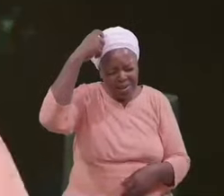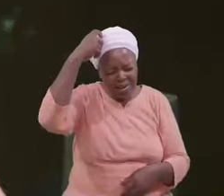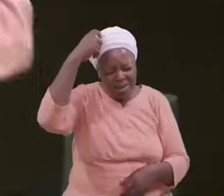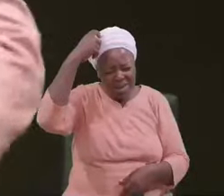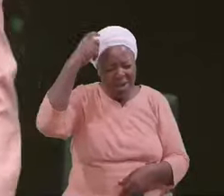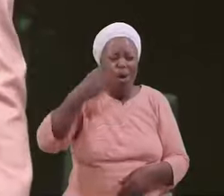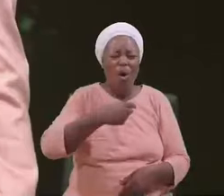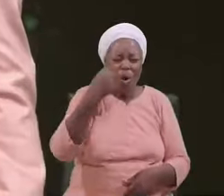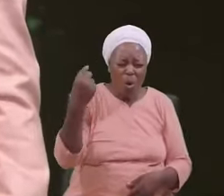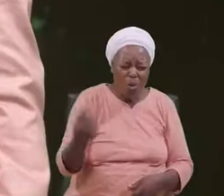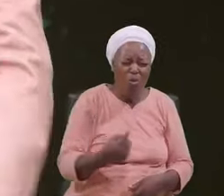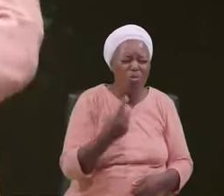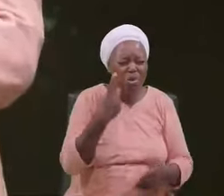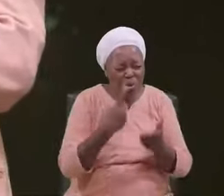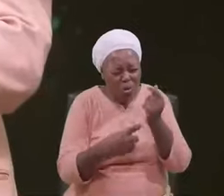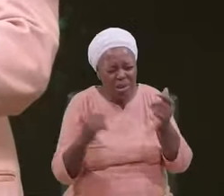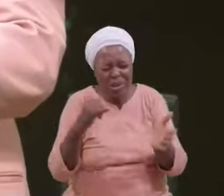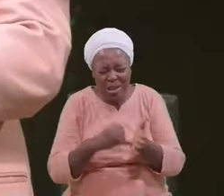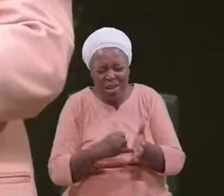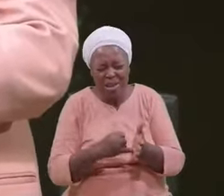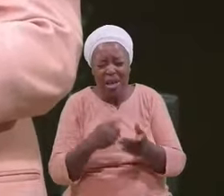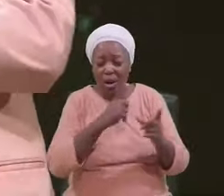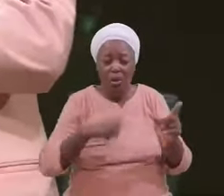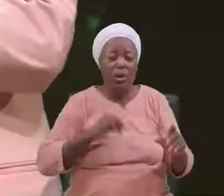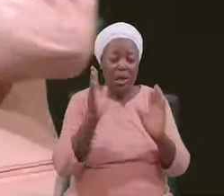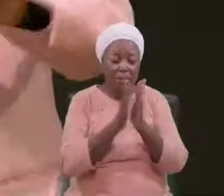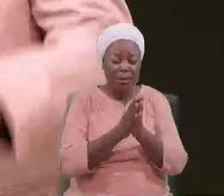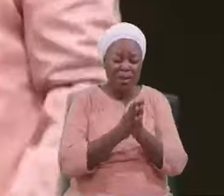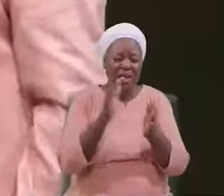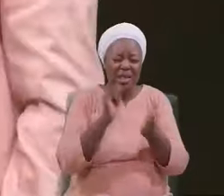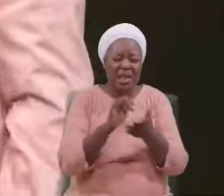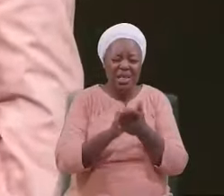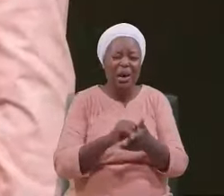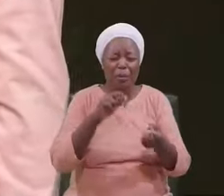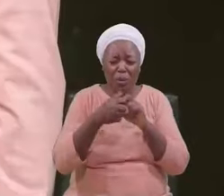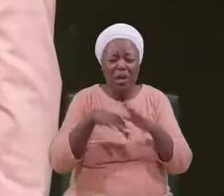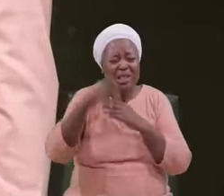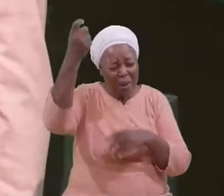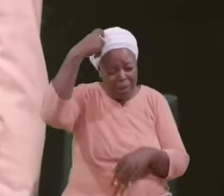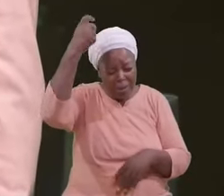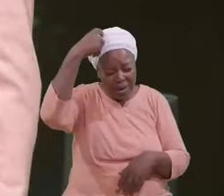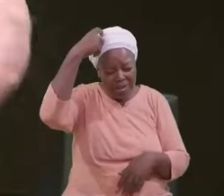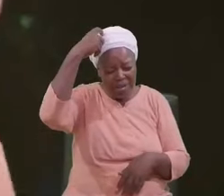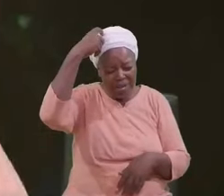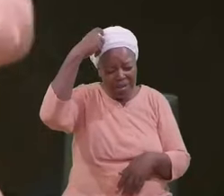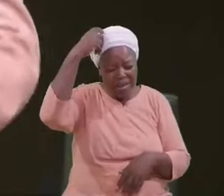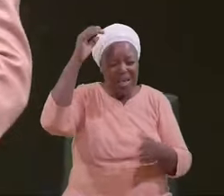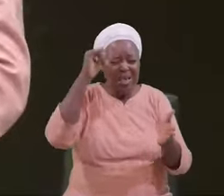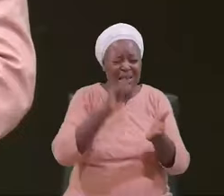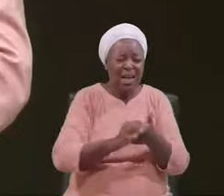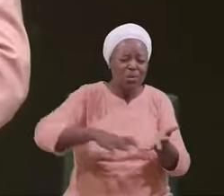tête, Seigneur, je prie que cette infirmité mentale, cette confusion dans le